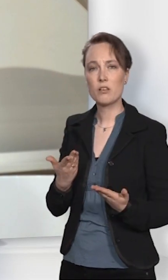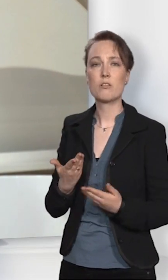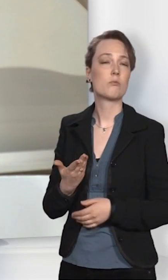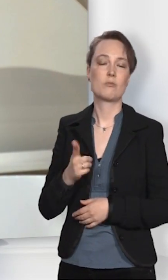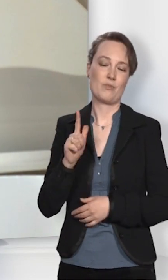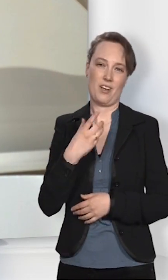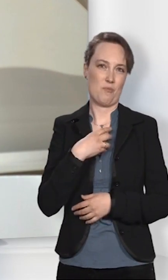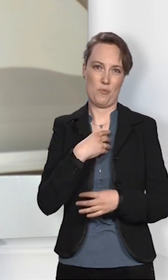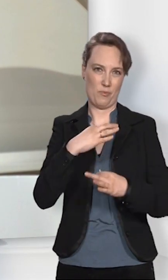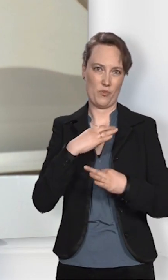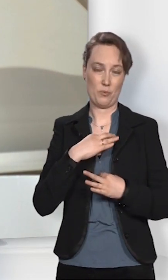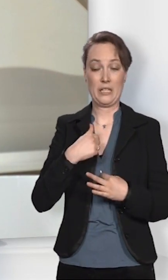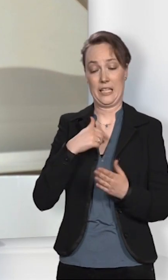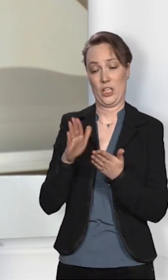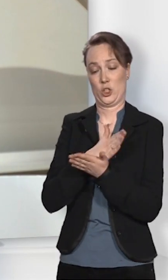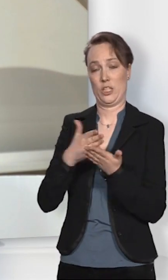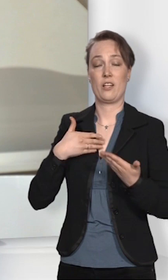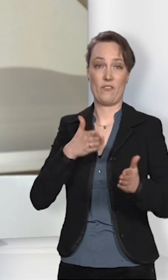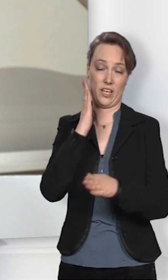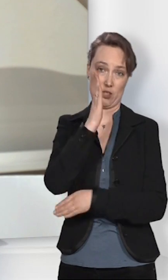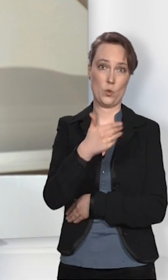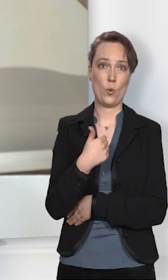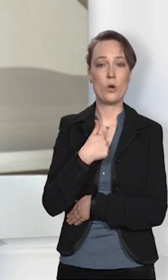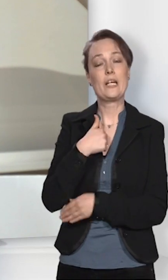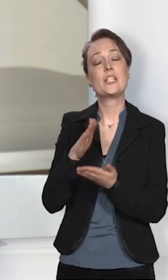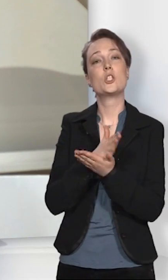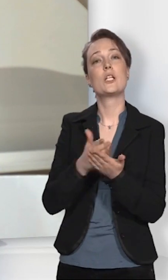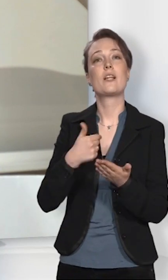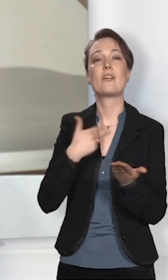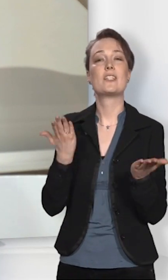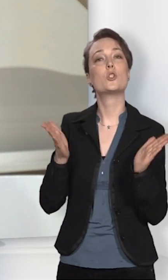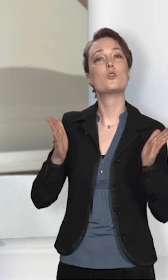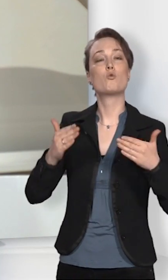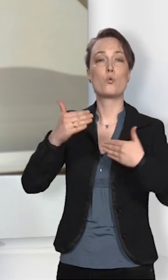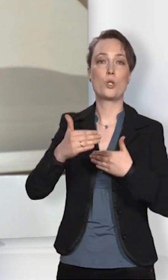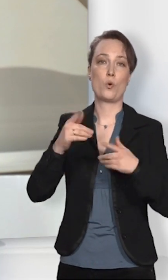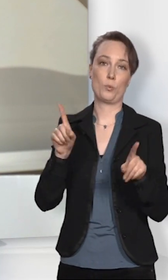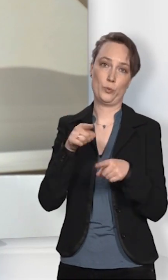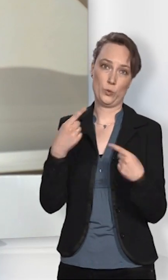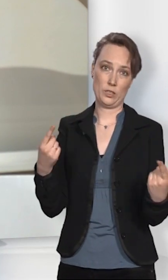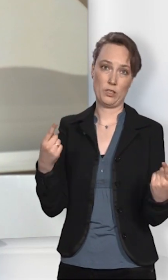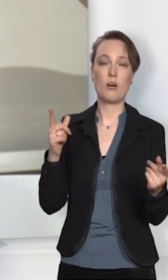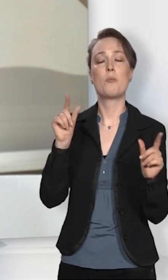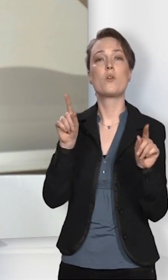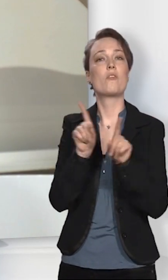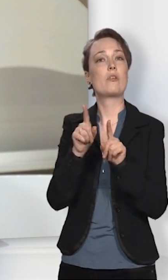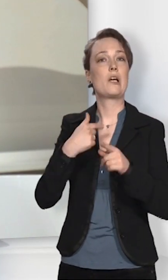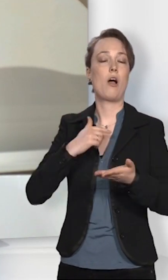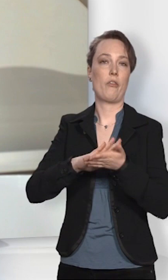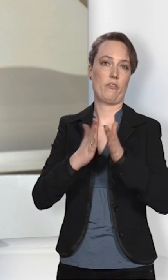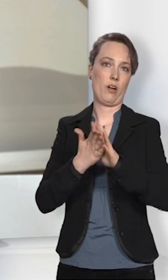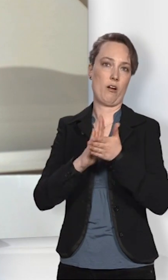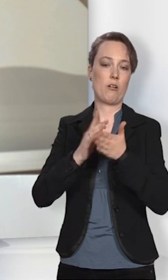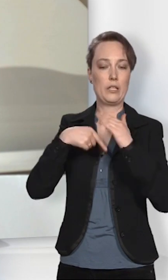Karriere entschieden hat, wie ich das getan habe, nämlich Studiomusiker zu sein, dann muss man wissen, dass man Handwerker ist in einem